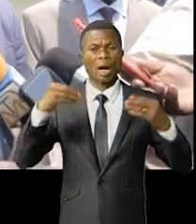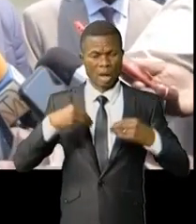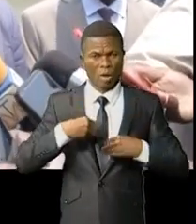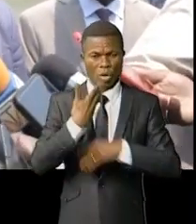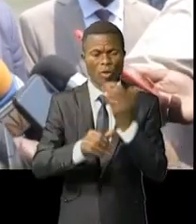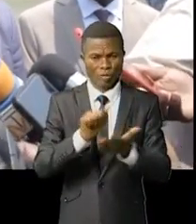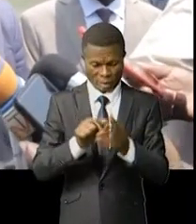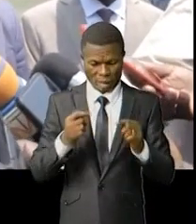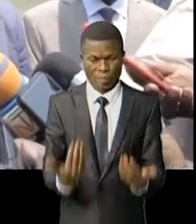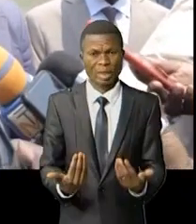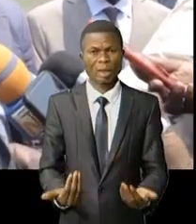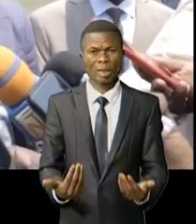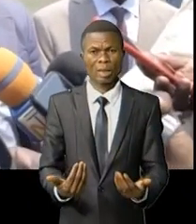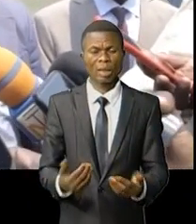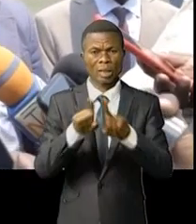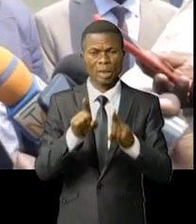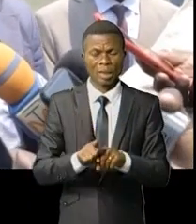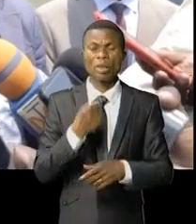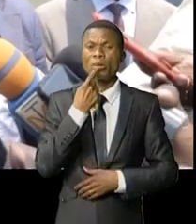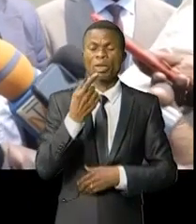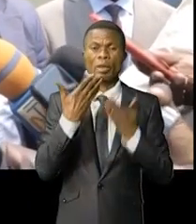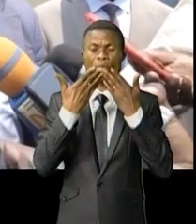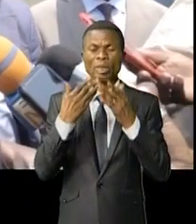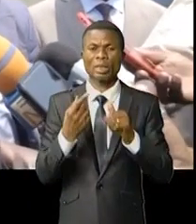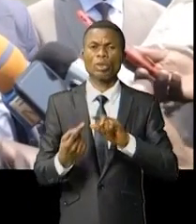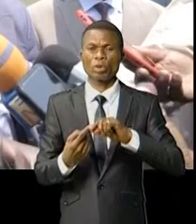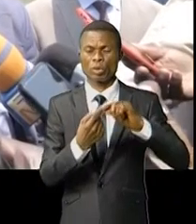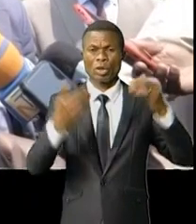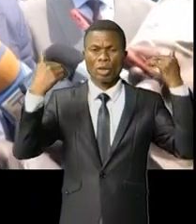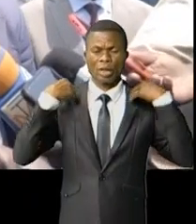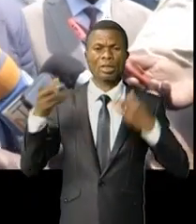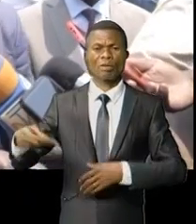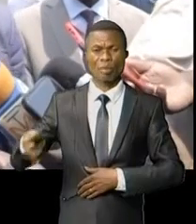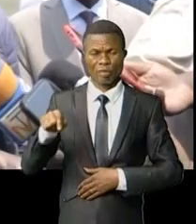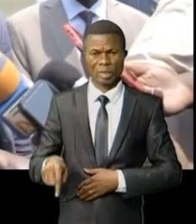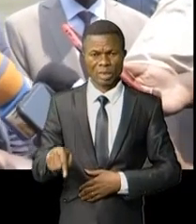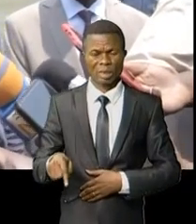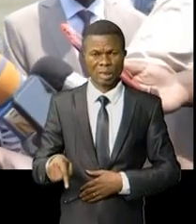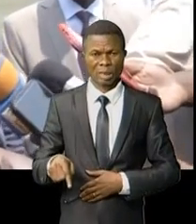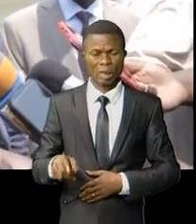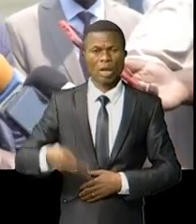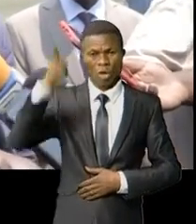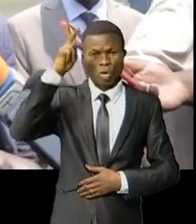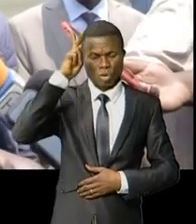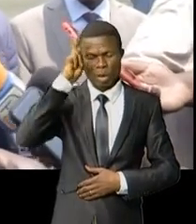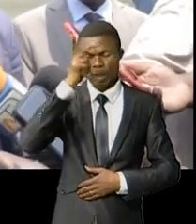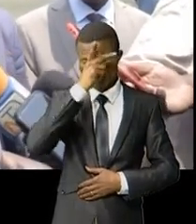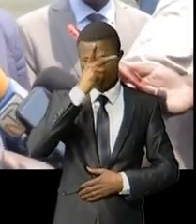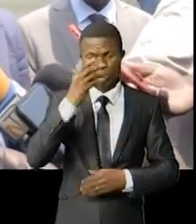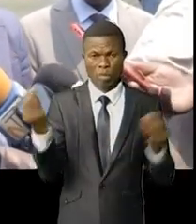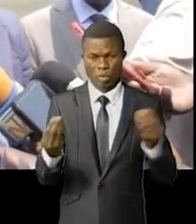fasse maintenant. Je vais aussi remercier de manière particulière les autorités provinciales du Haut-Katanga,